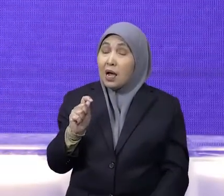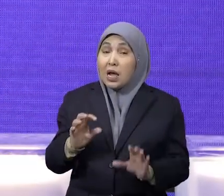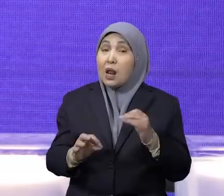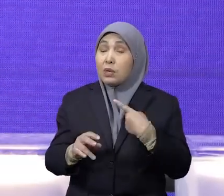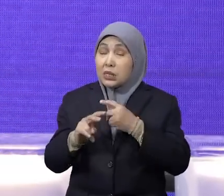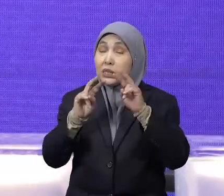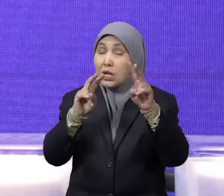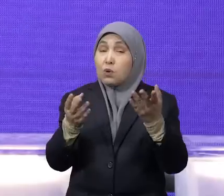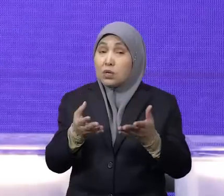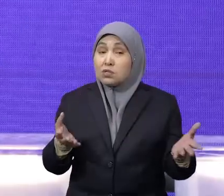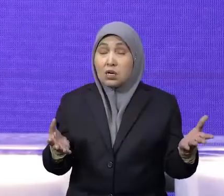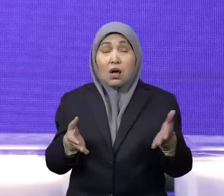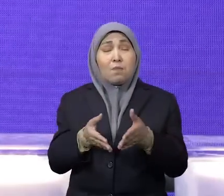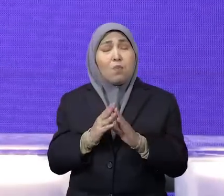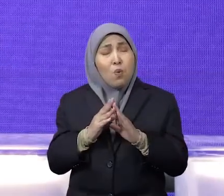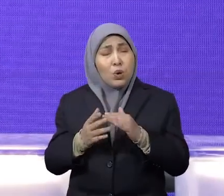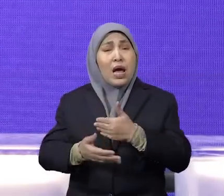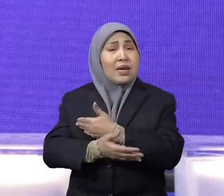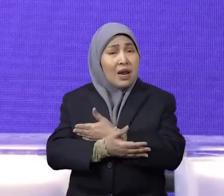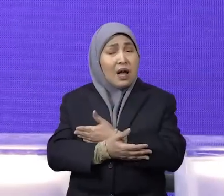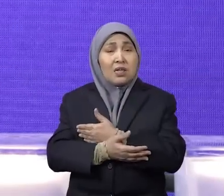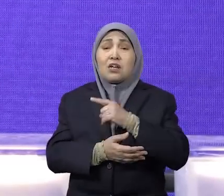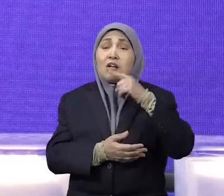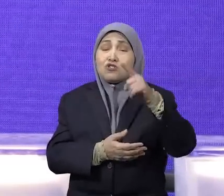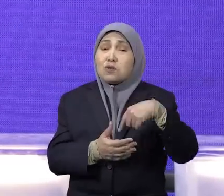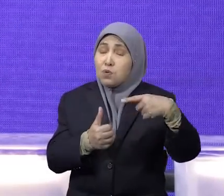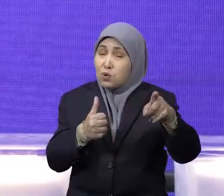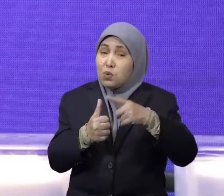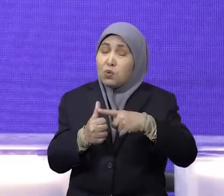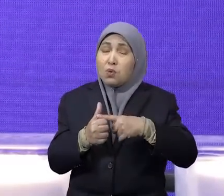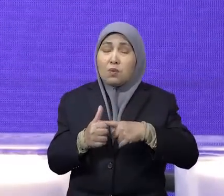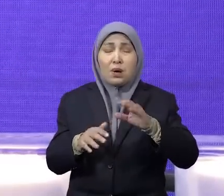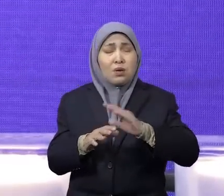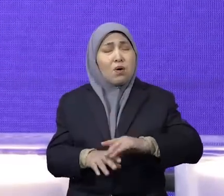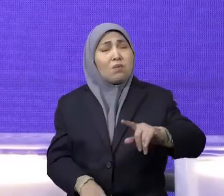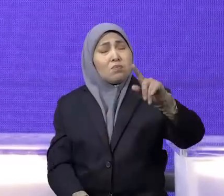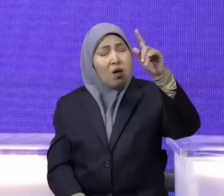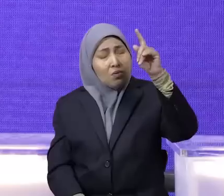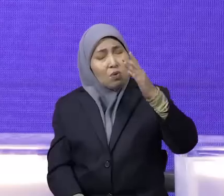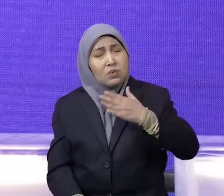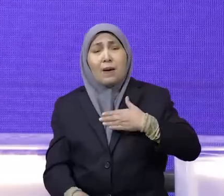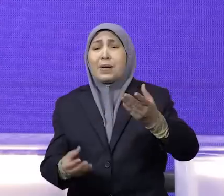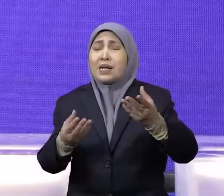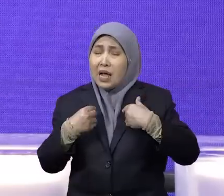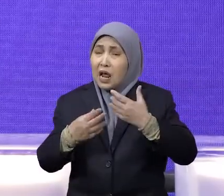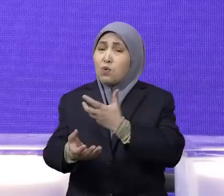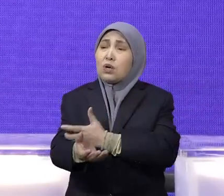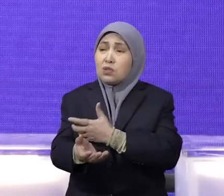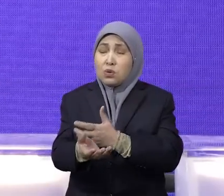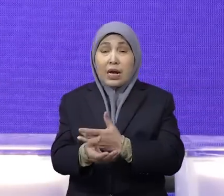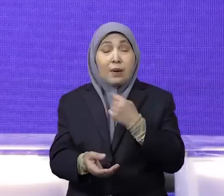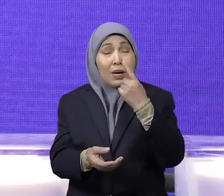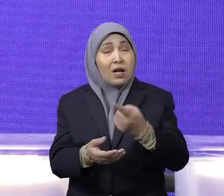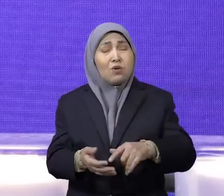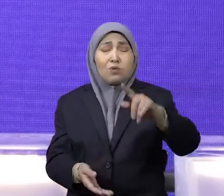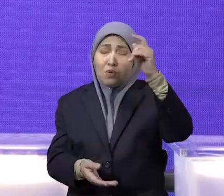tengok di sini, dia nak mohon anak, dia akan sebut dahulu bahawa di sisi Tuhanmu. Kalau kita tengok, berilah aku keturunan, dia berkata, ya